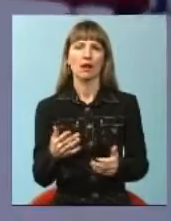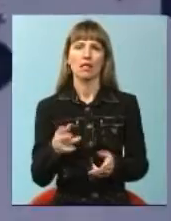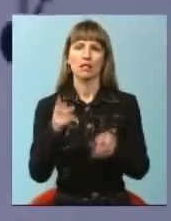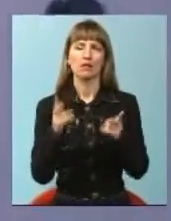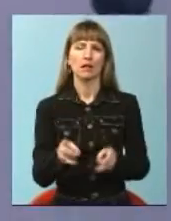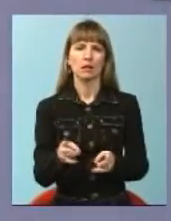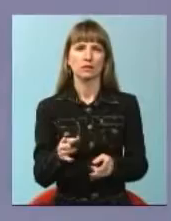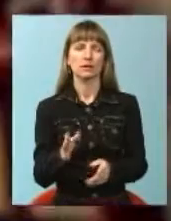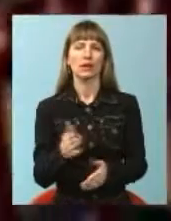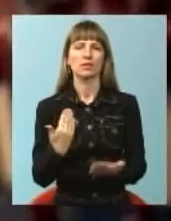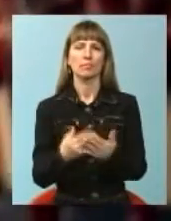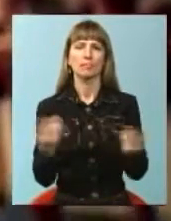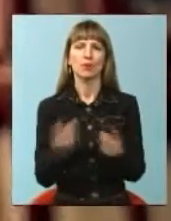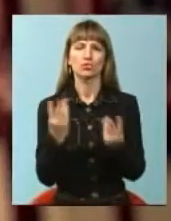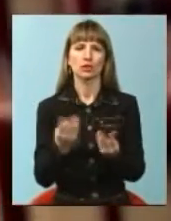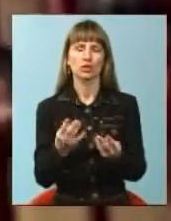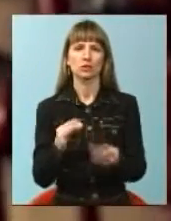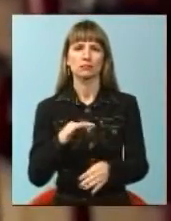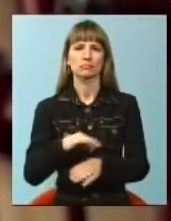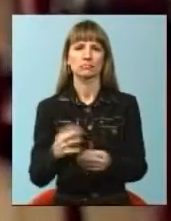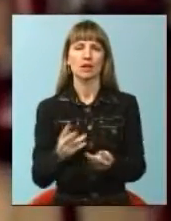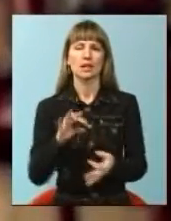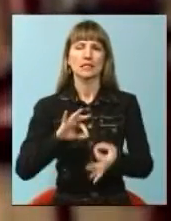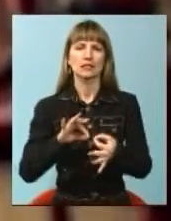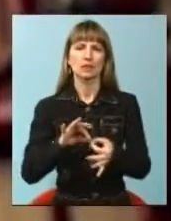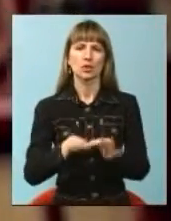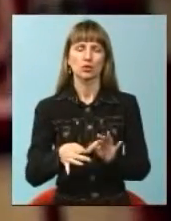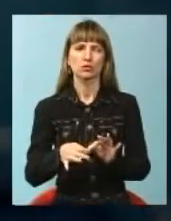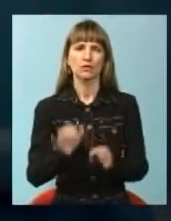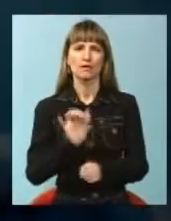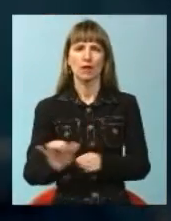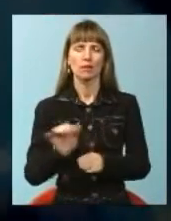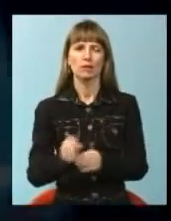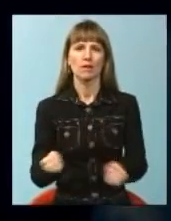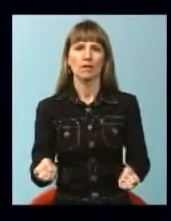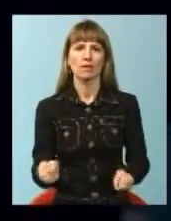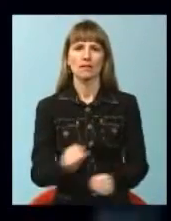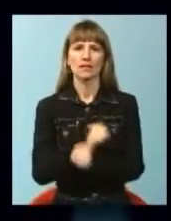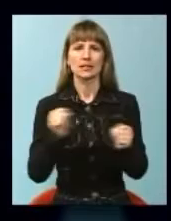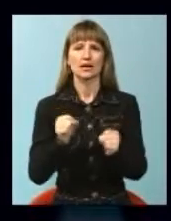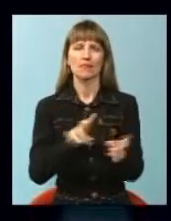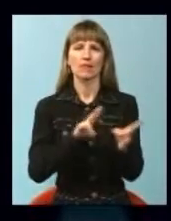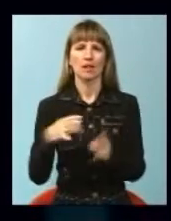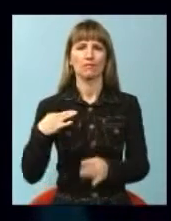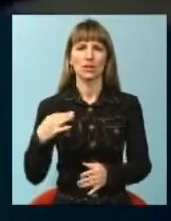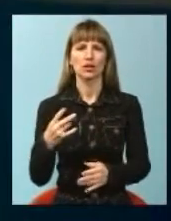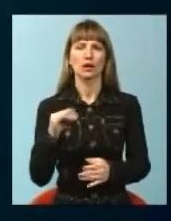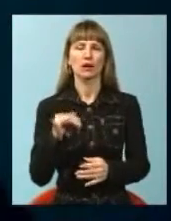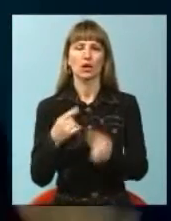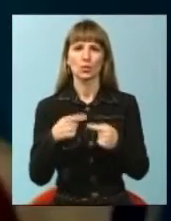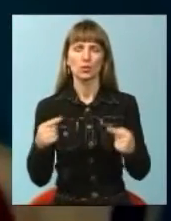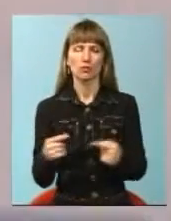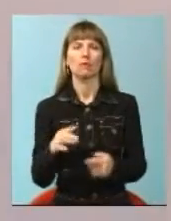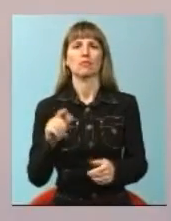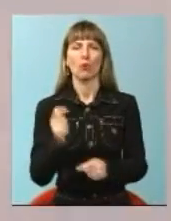катастрофами. Наприклад, пожежі та займання на складних виробництвах, вибухи шкідливих речовин та багато іншого. І тоді на допомогу